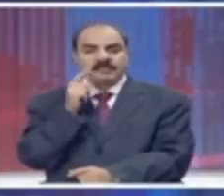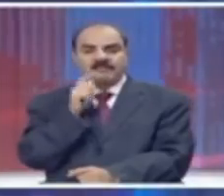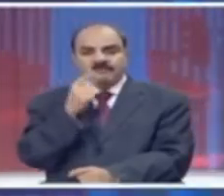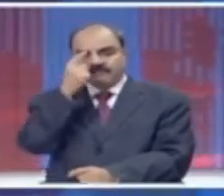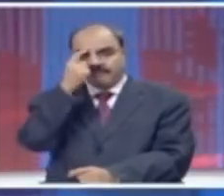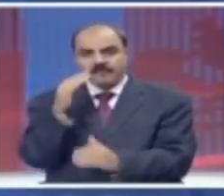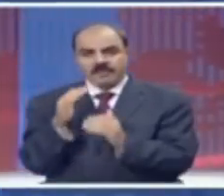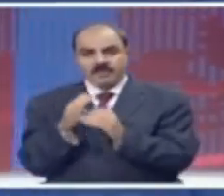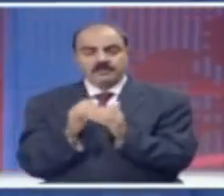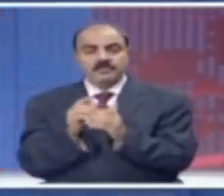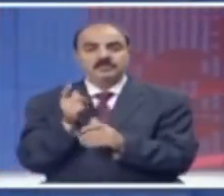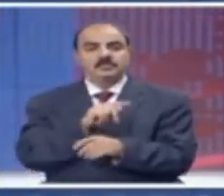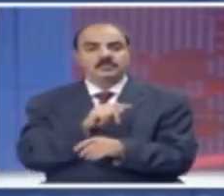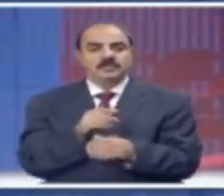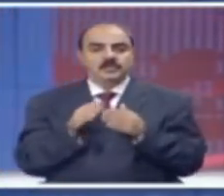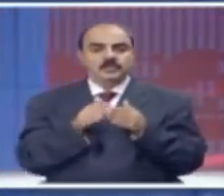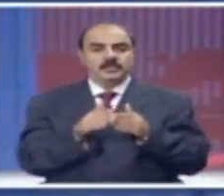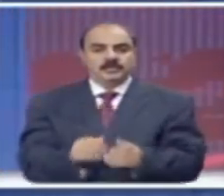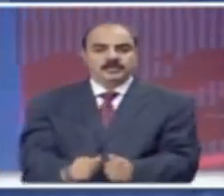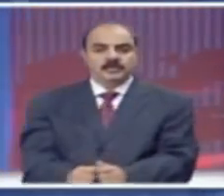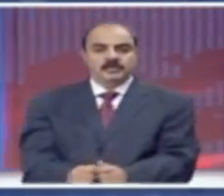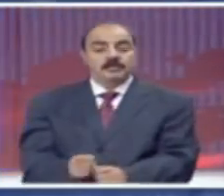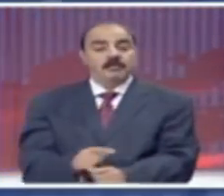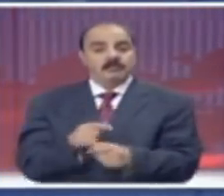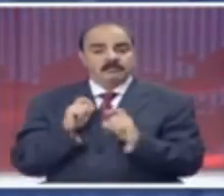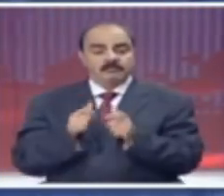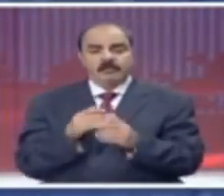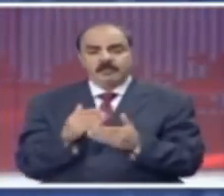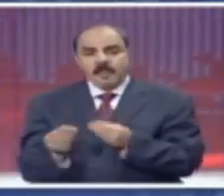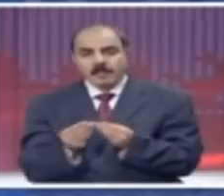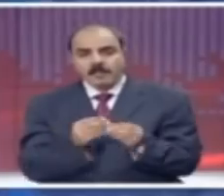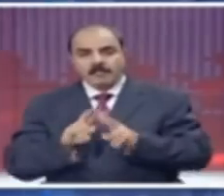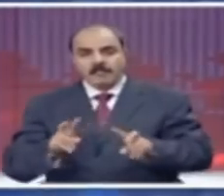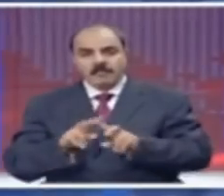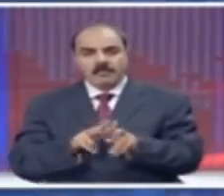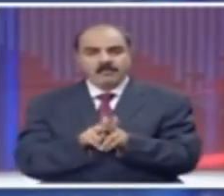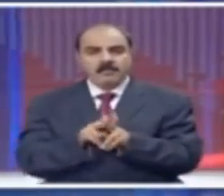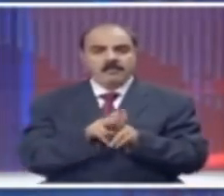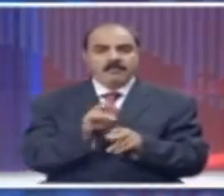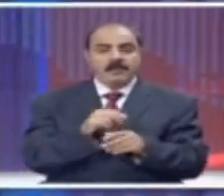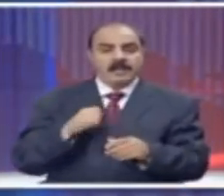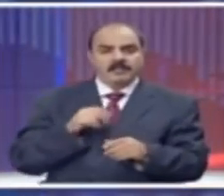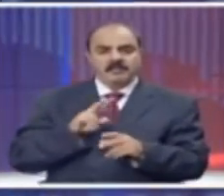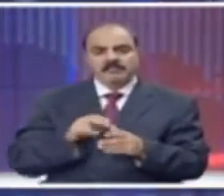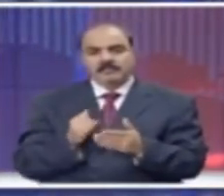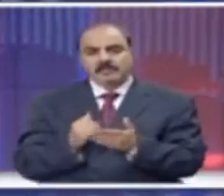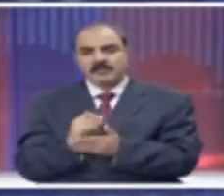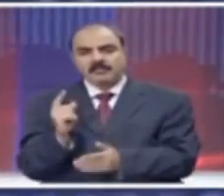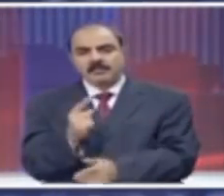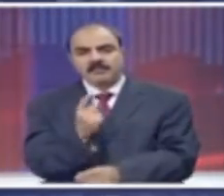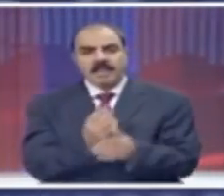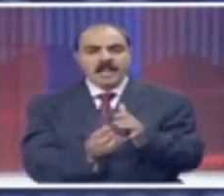ثلاثة من العناصر الإجرامية بالمنوفية والسويس. كما وصلت الإدارة حملاتها بمحيط الأندية الرياضية